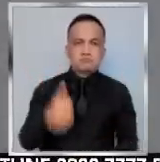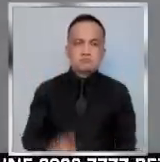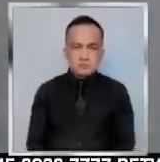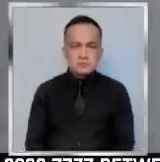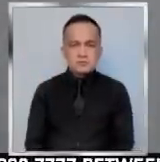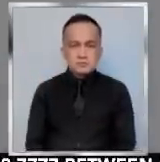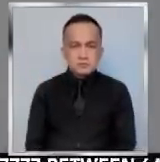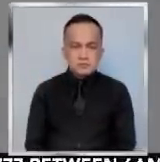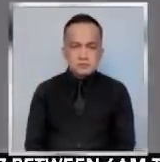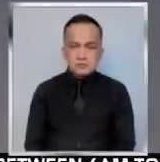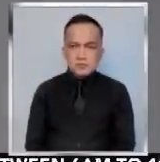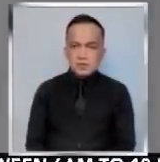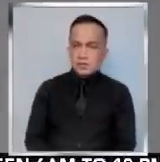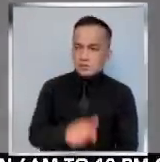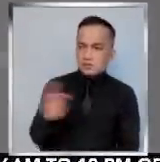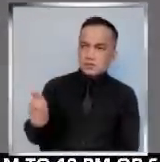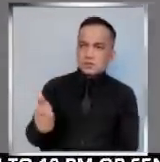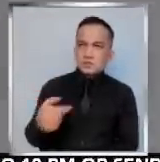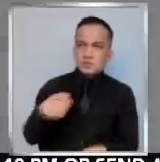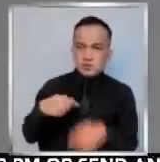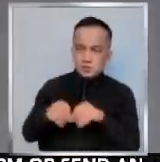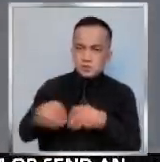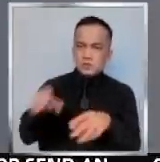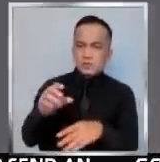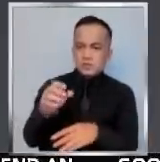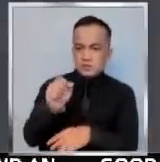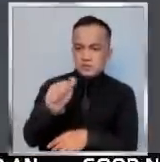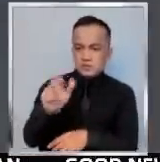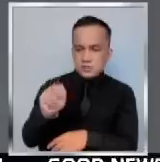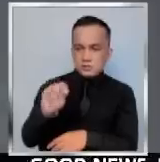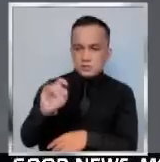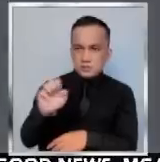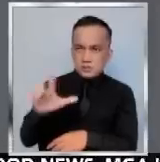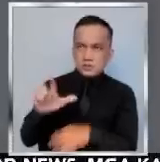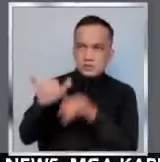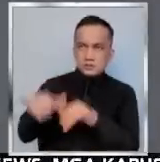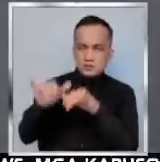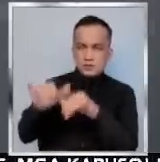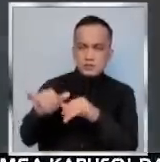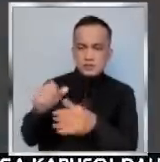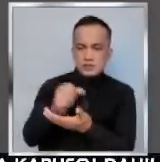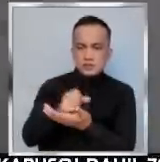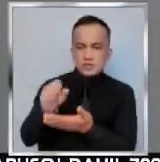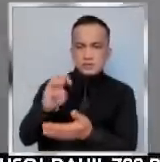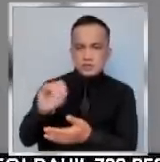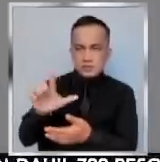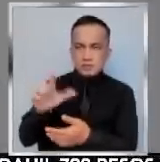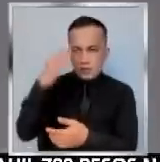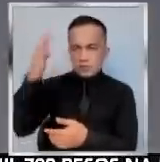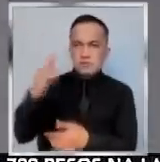yan kaming i-dispatch sa San Miguel. Standby na kami doon sa San Miguel, Bulacan. See